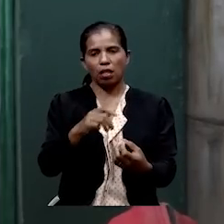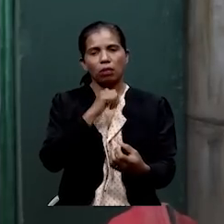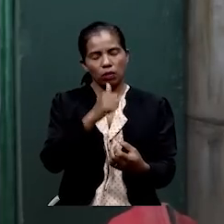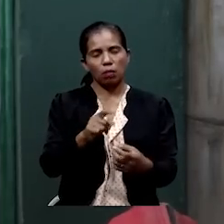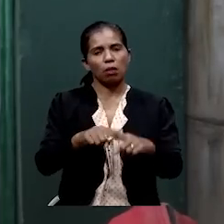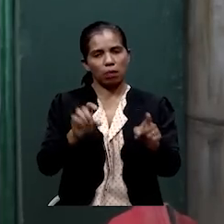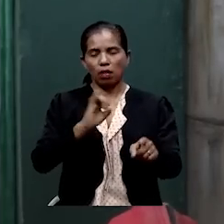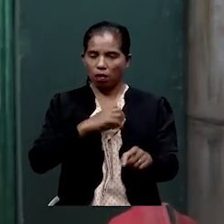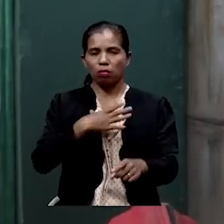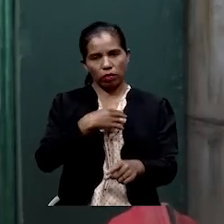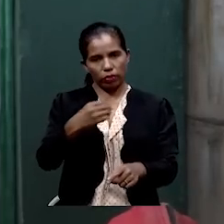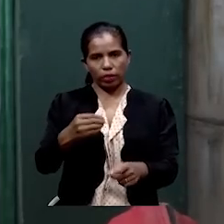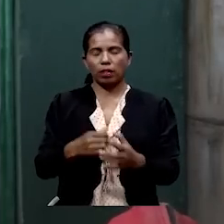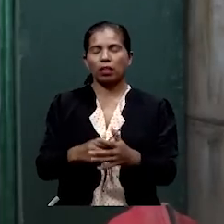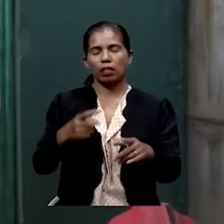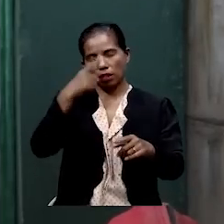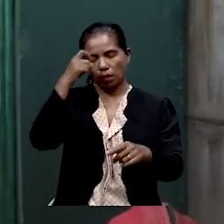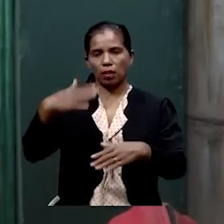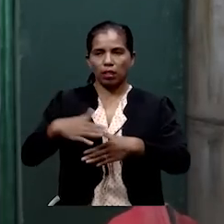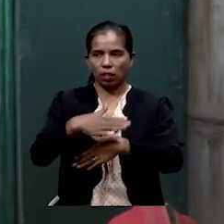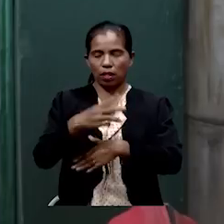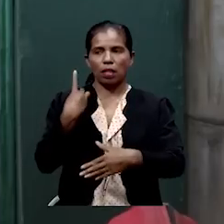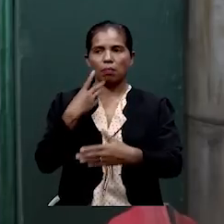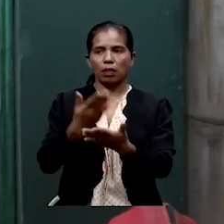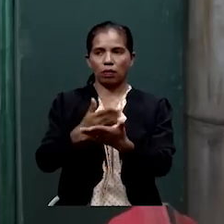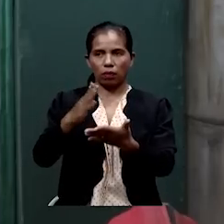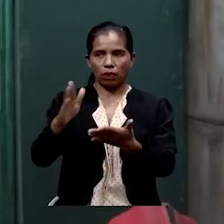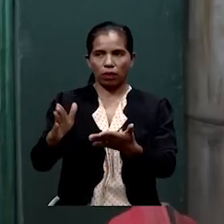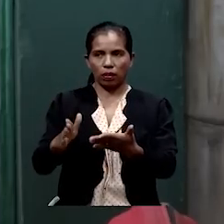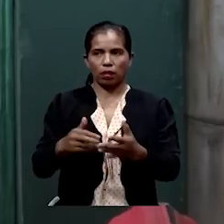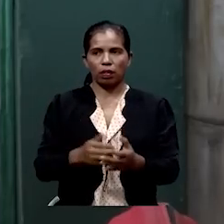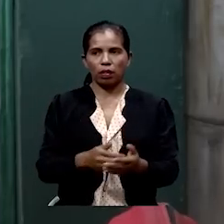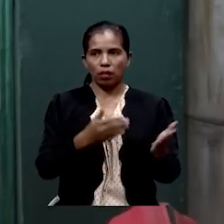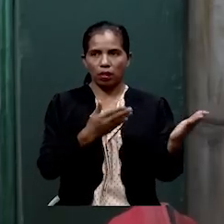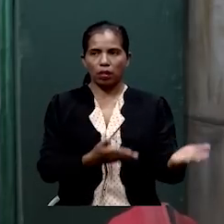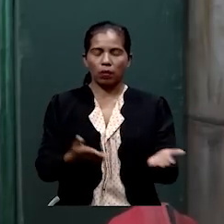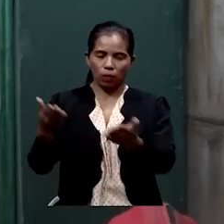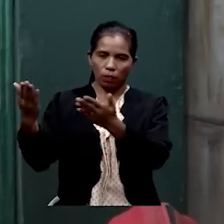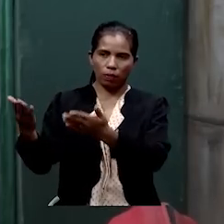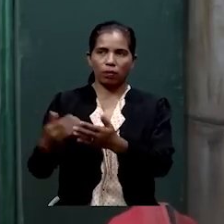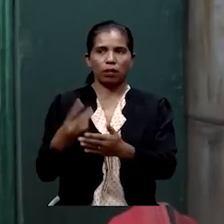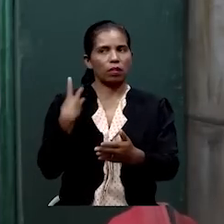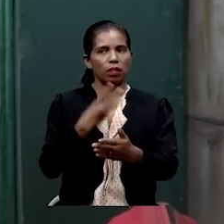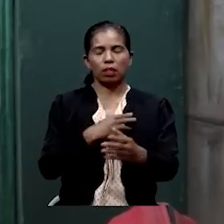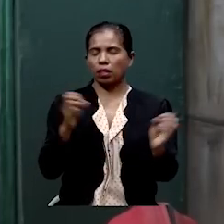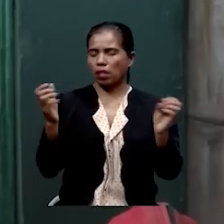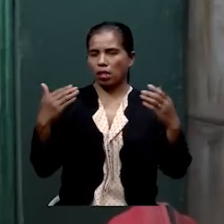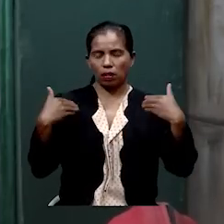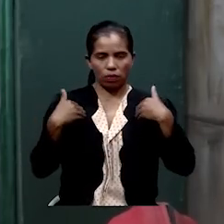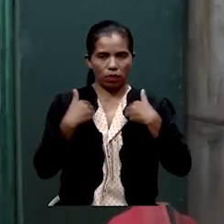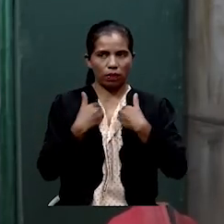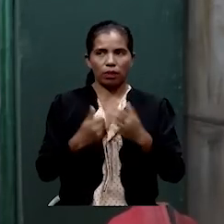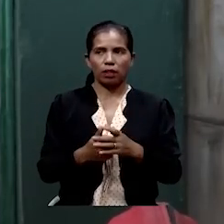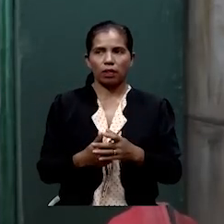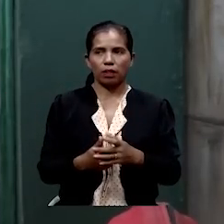hagosta tama ikane am sosa det mai setor det ansa tama det ita la kole ansa beseda ta